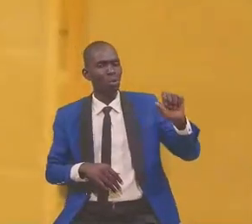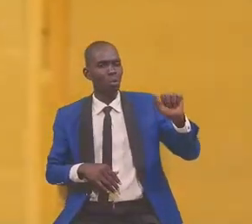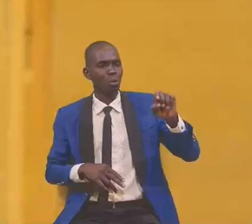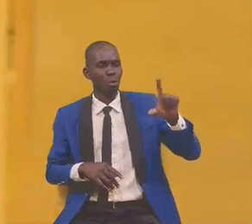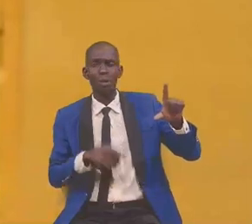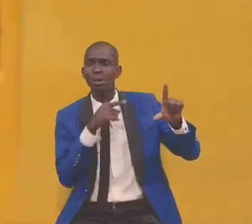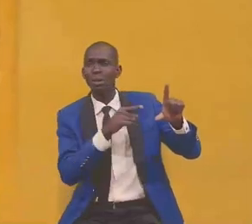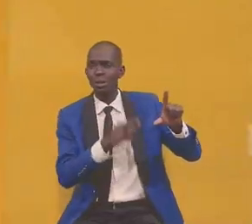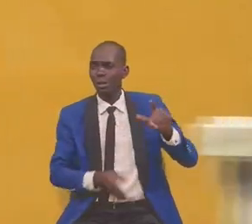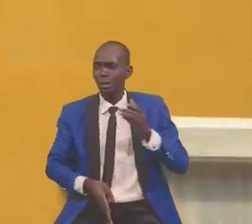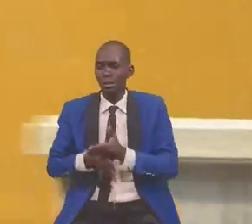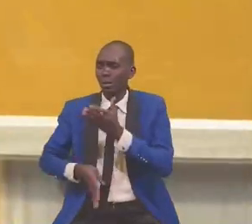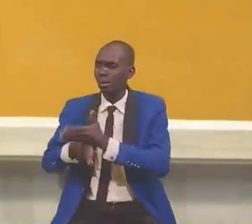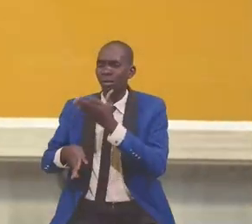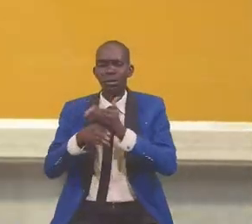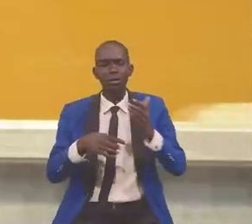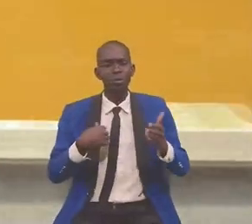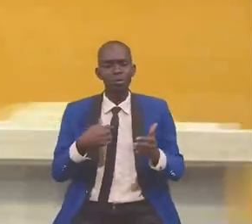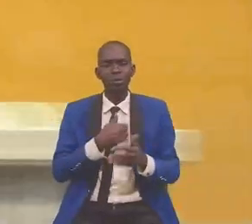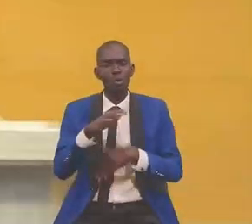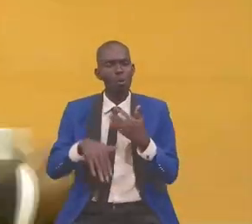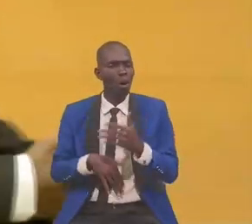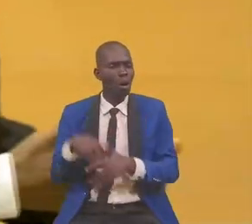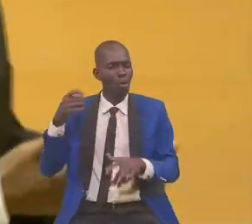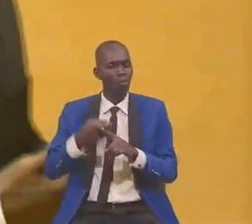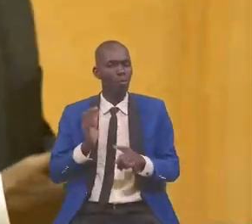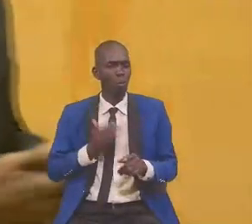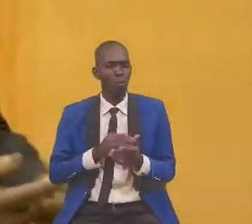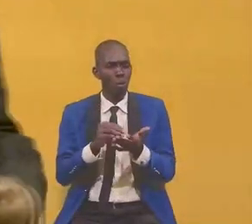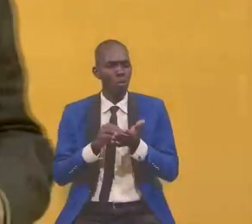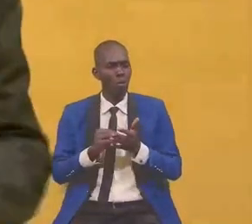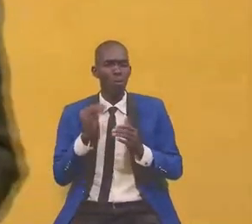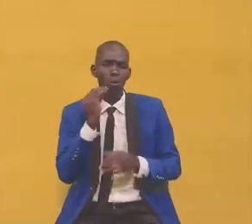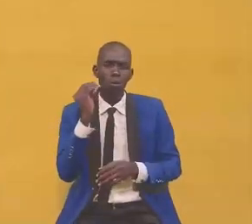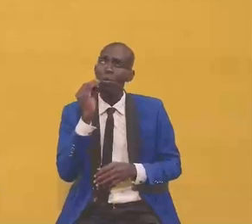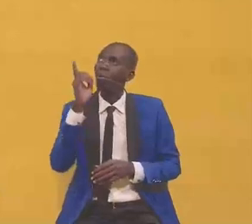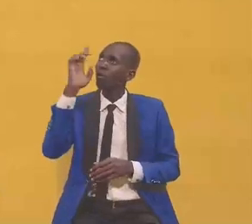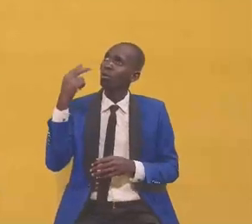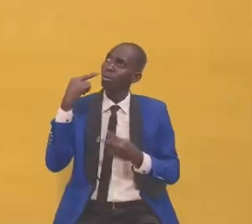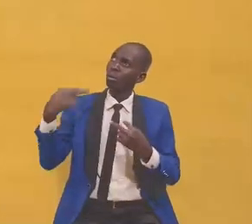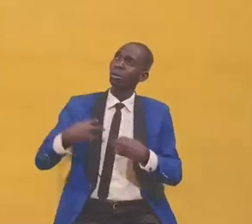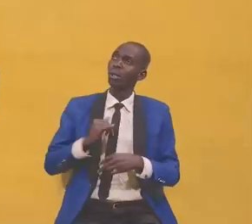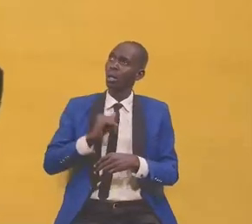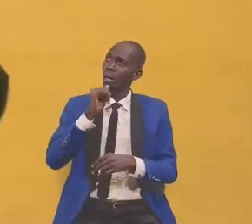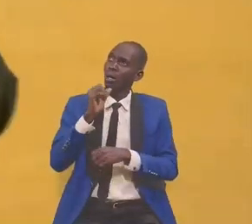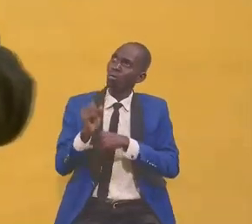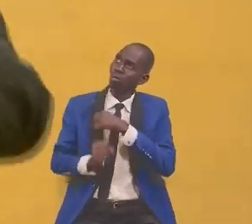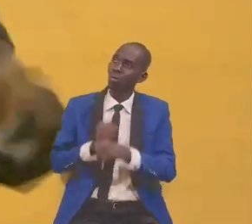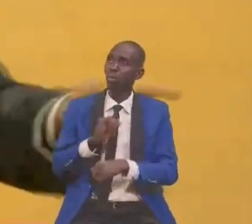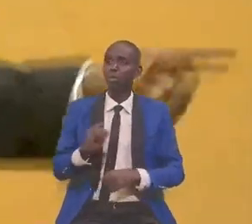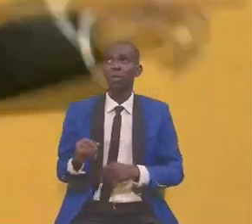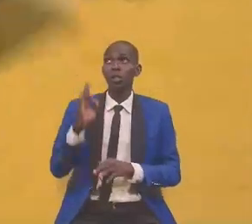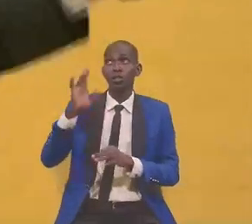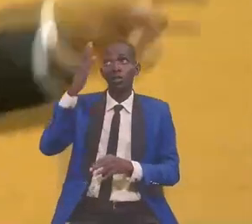voici. Dieu, ne vois-tu pas que je souffre? D'accord. Si tu reconnais que je souffre, tue